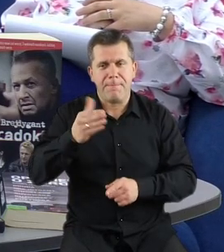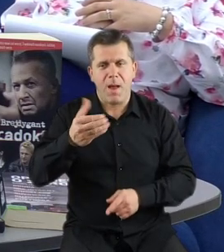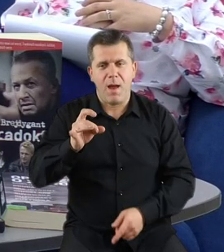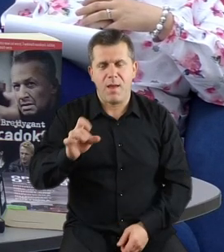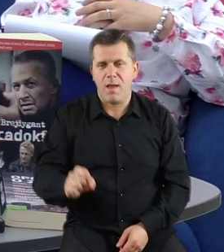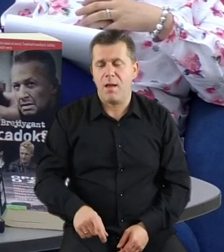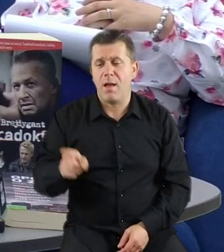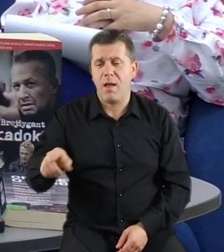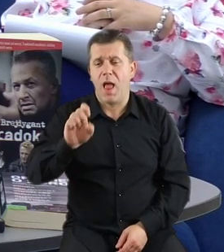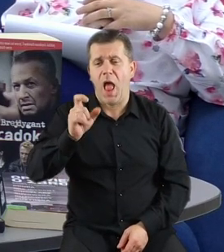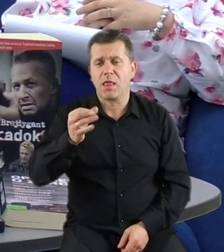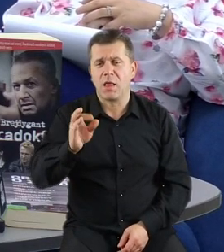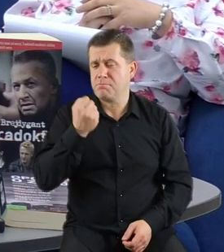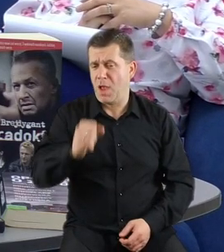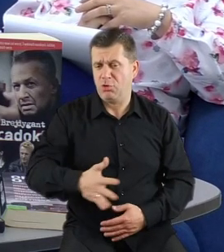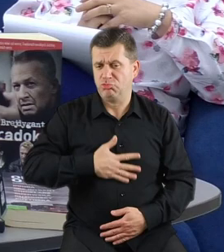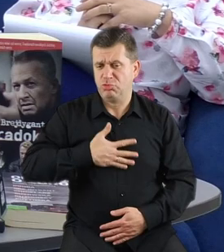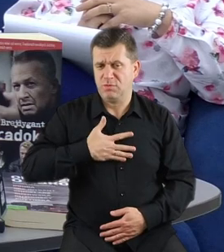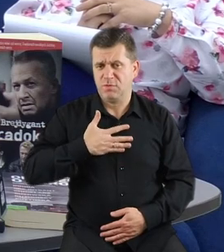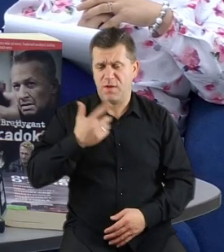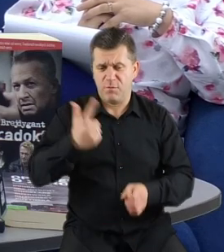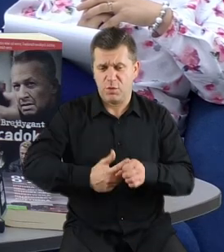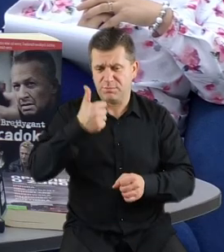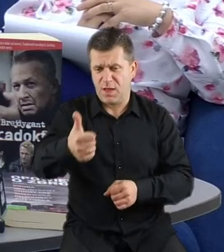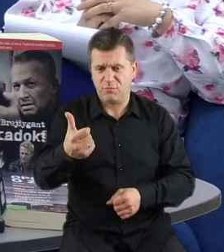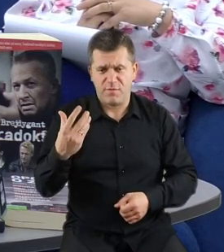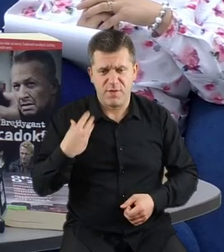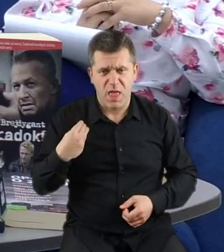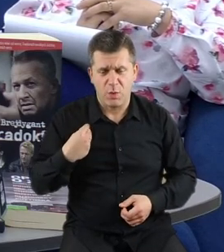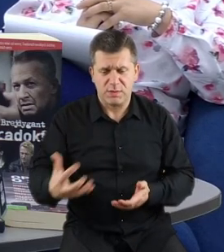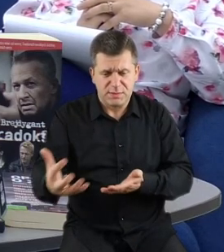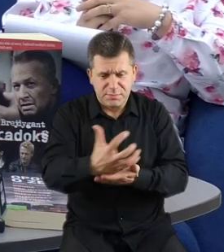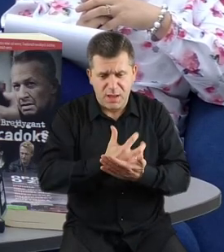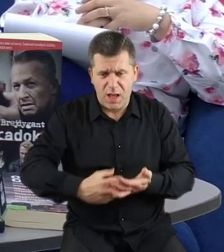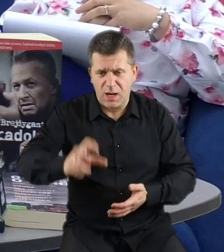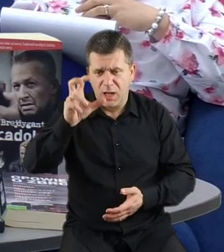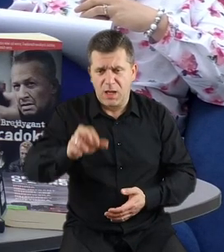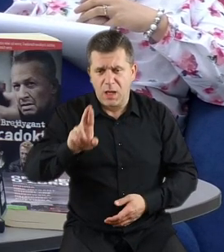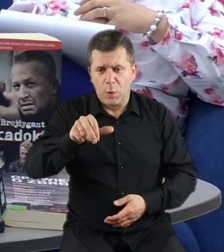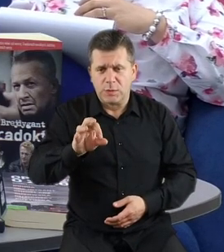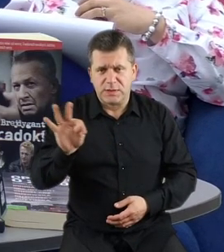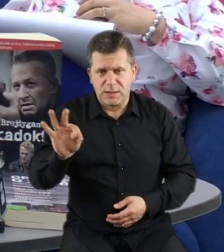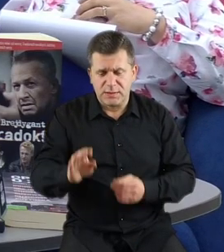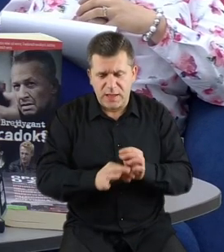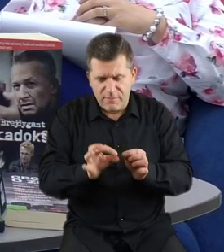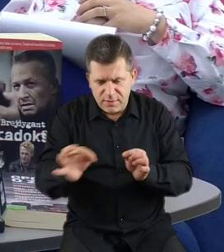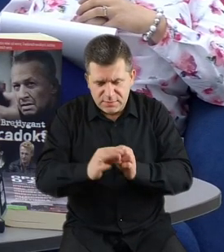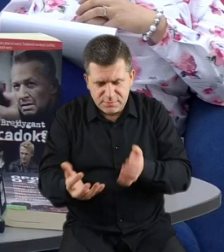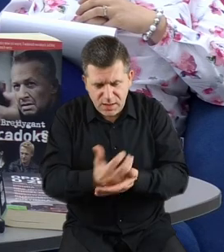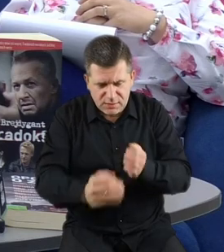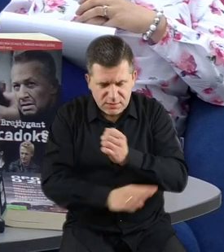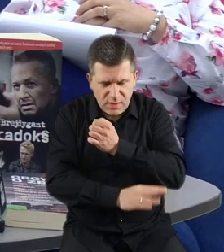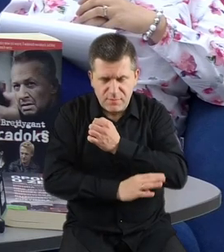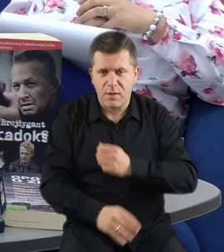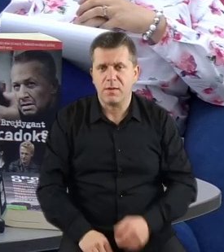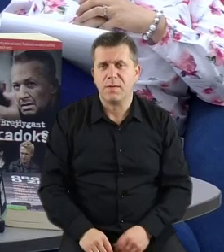Też. Agnieszka była strasznie zdziwiona, że ktoś w XXI wieku zbiera ten chrust. Natomiast ja